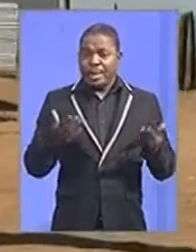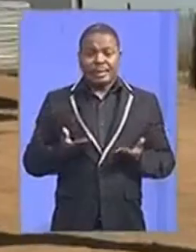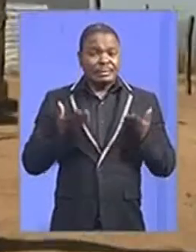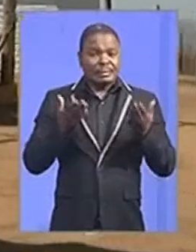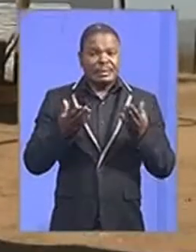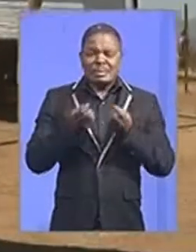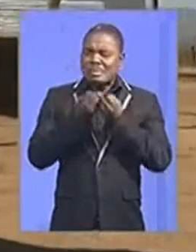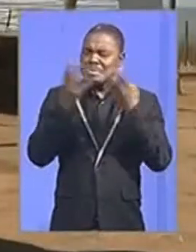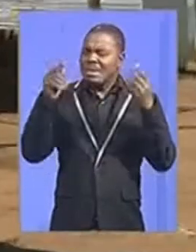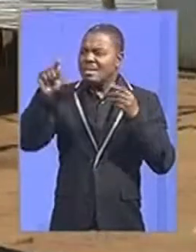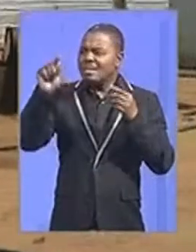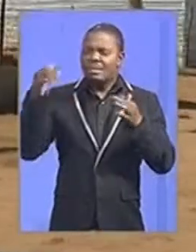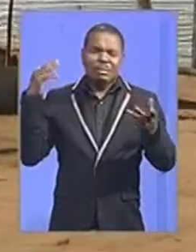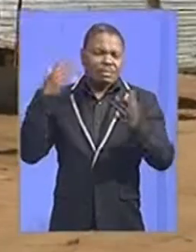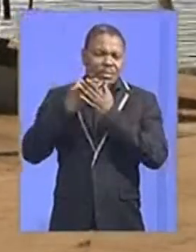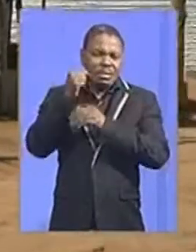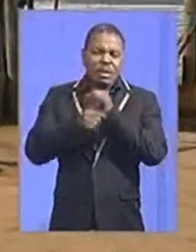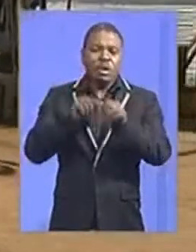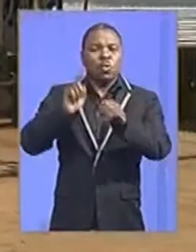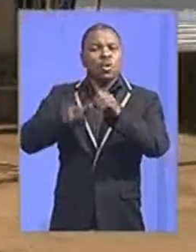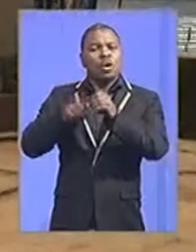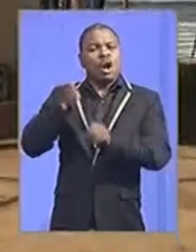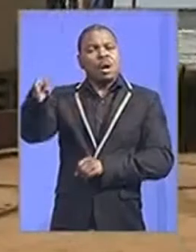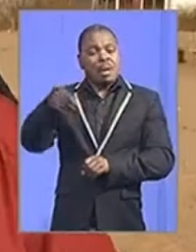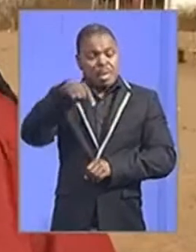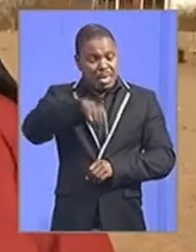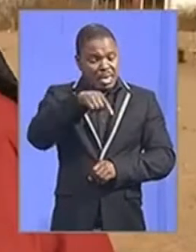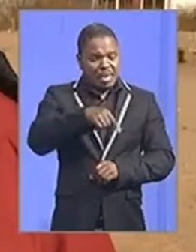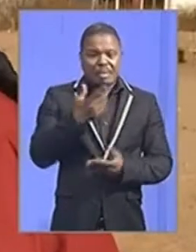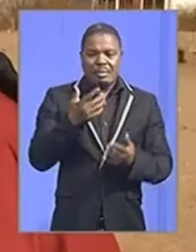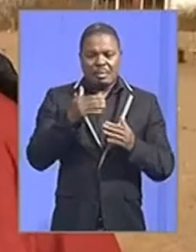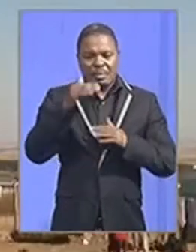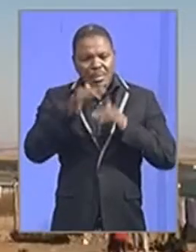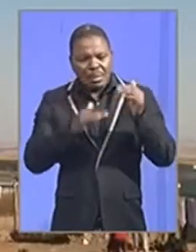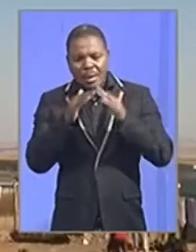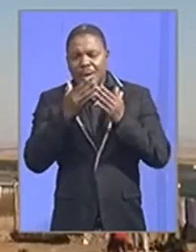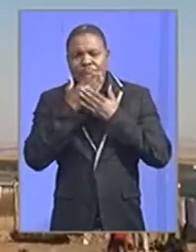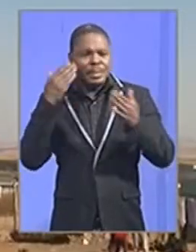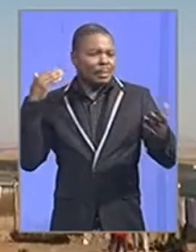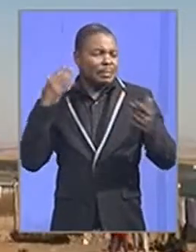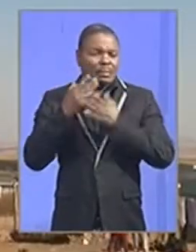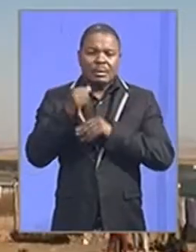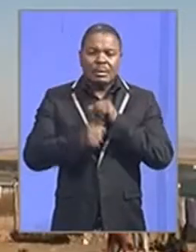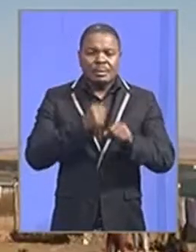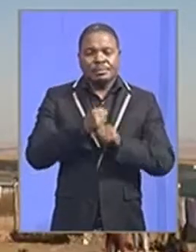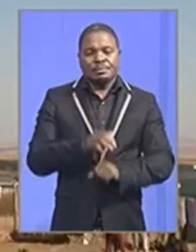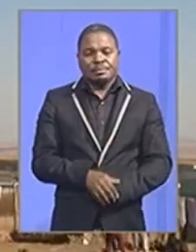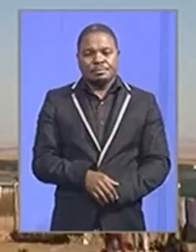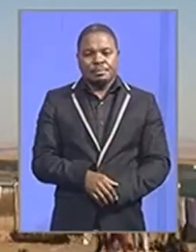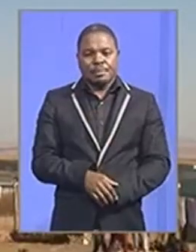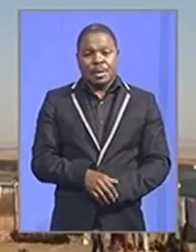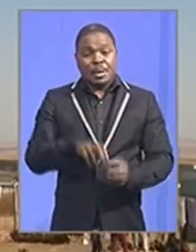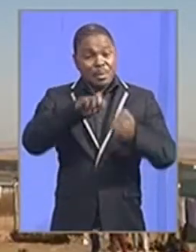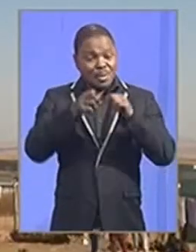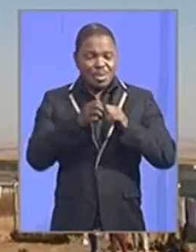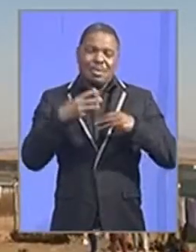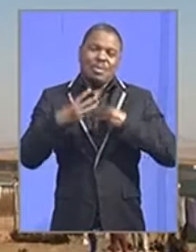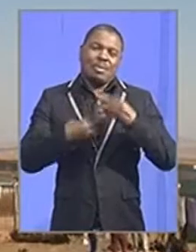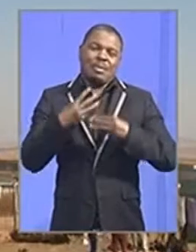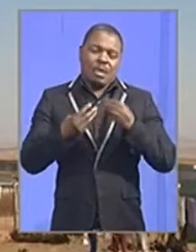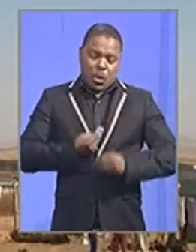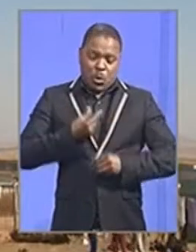ngata di entswe dilemo kaofela Qwaqwa. Ka mona Harrismith e se le dilemo ho sa ahuwe matlo. Bona re tla ibile tabeng ya mosebetsi ba bothata haholo, especially